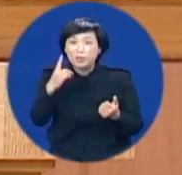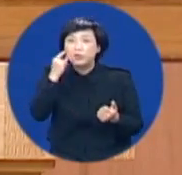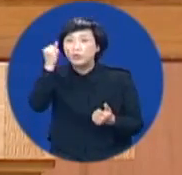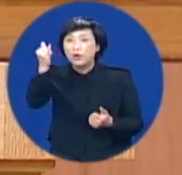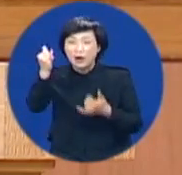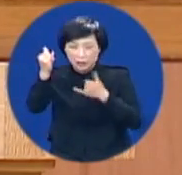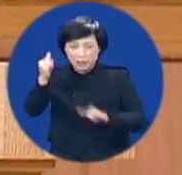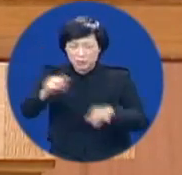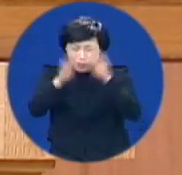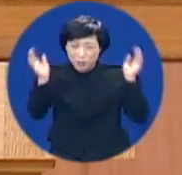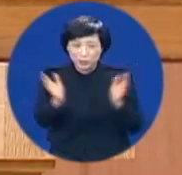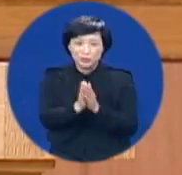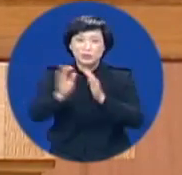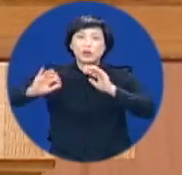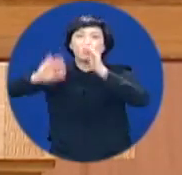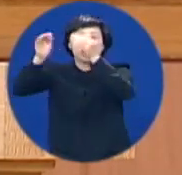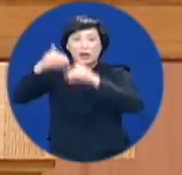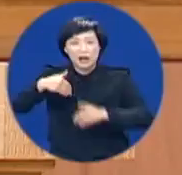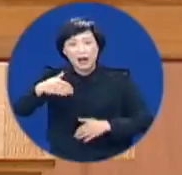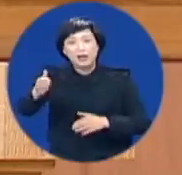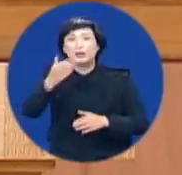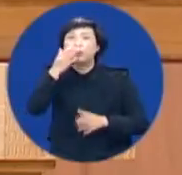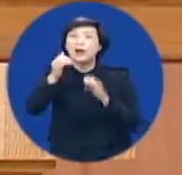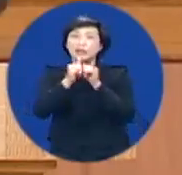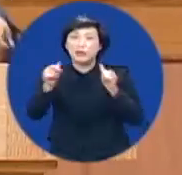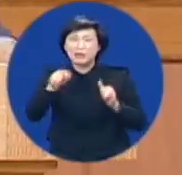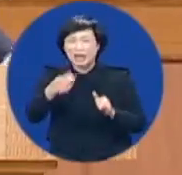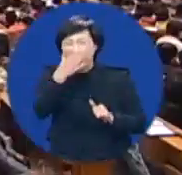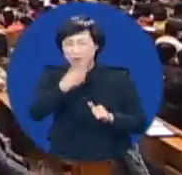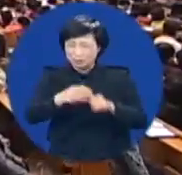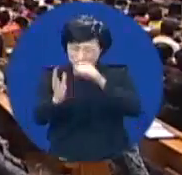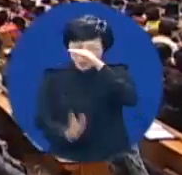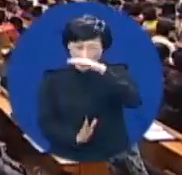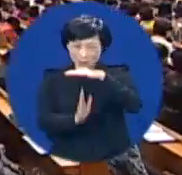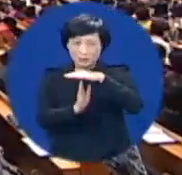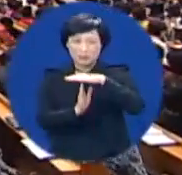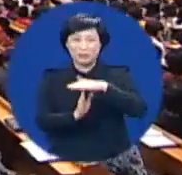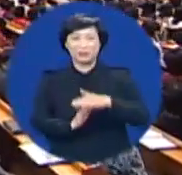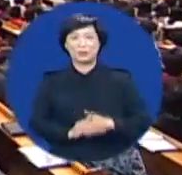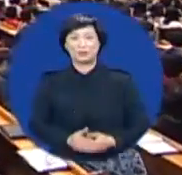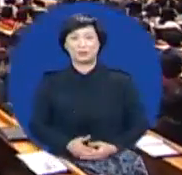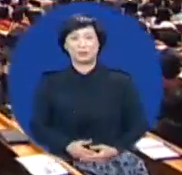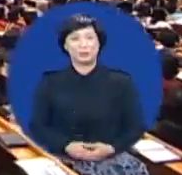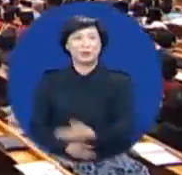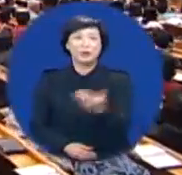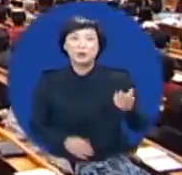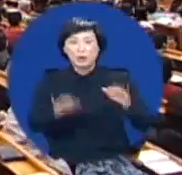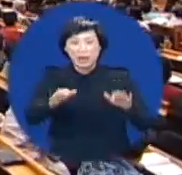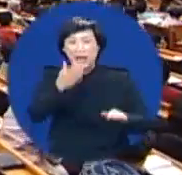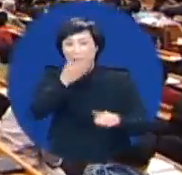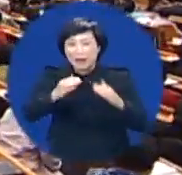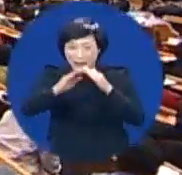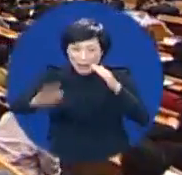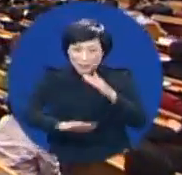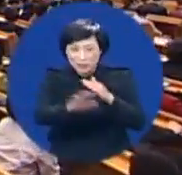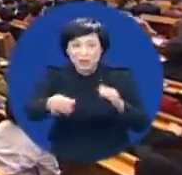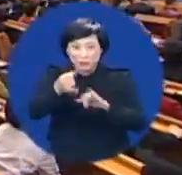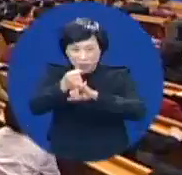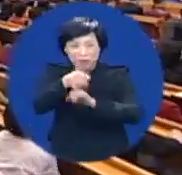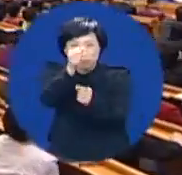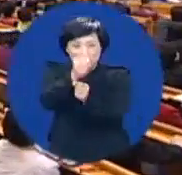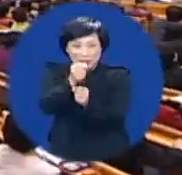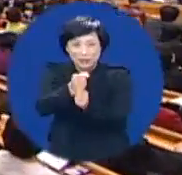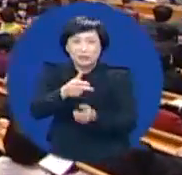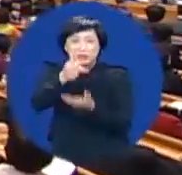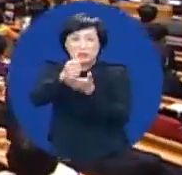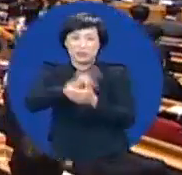아버지 아들 딸이 다 천국 갈 수 있는 사람들, 그게 행복한 가정이에요. 여러분이 오늘 행복한 가정 꼭 되어지기를